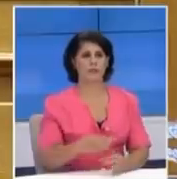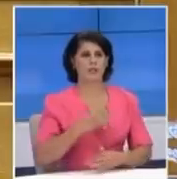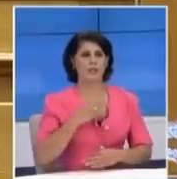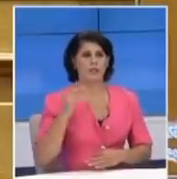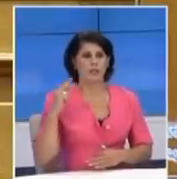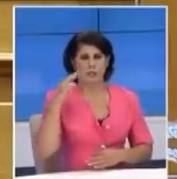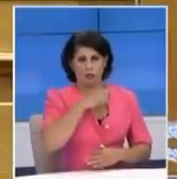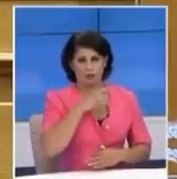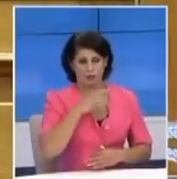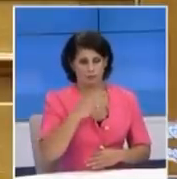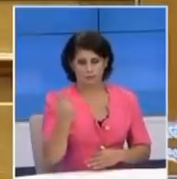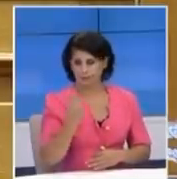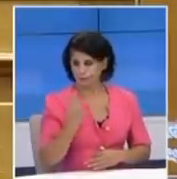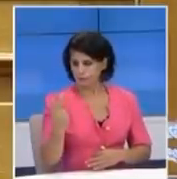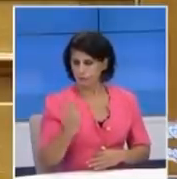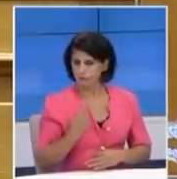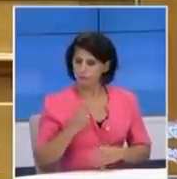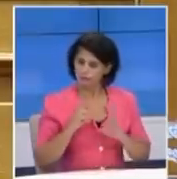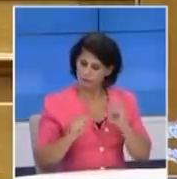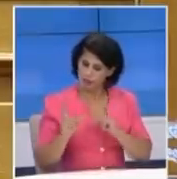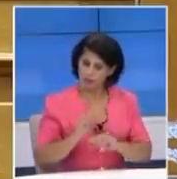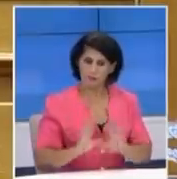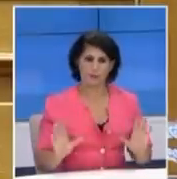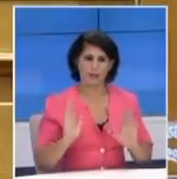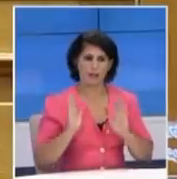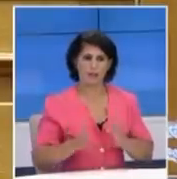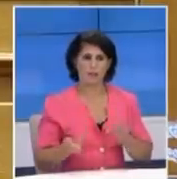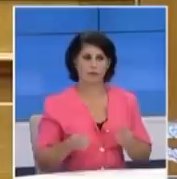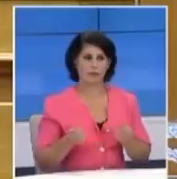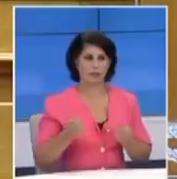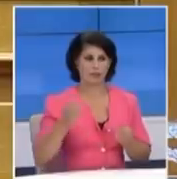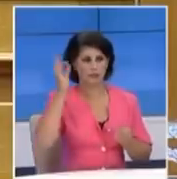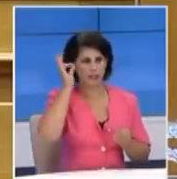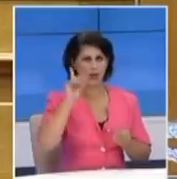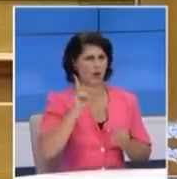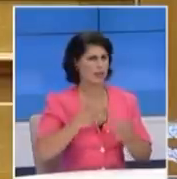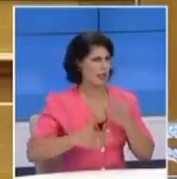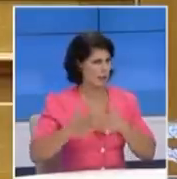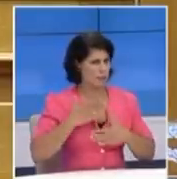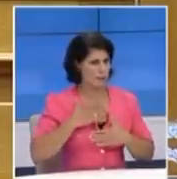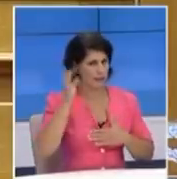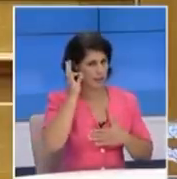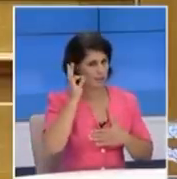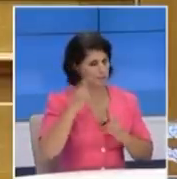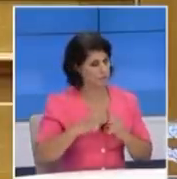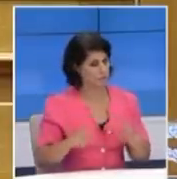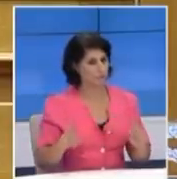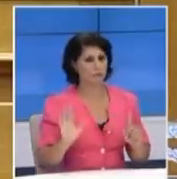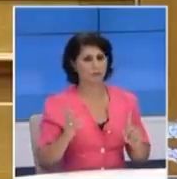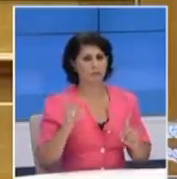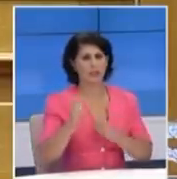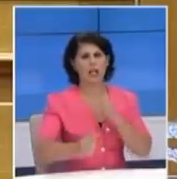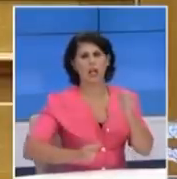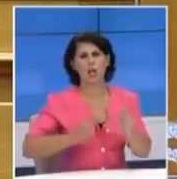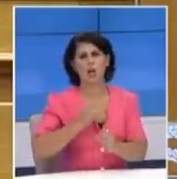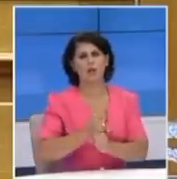είπαμε για κατηδίαν. Σας είπα για τη Γαλλία. Θα μπορούσαμε να κάνουμε με τη Γαλλία, γιατί όχι μας αγαπάνε οι Γάλλοι. Παραδόξως θα έλεγα ότι